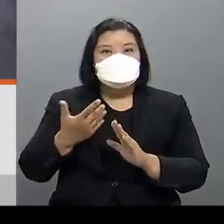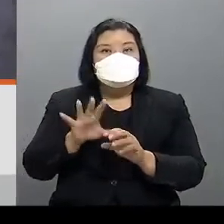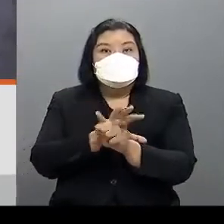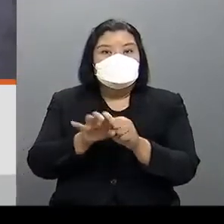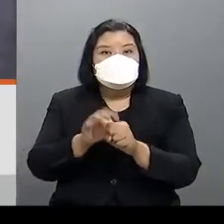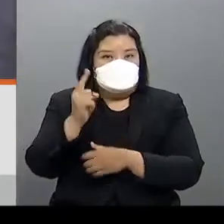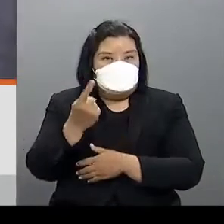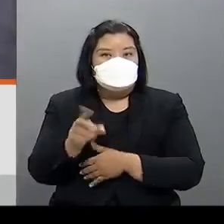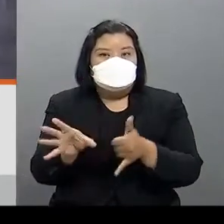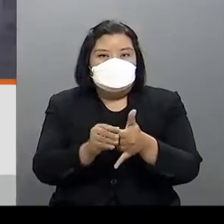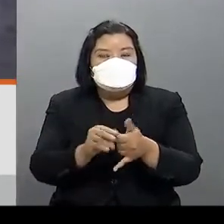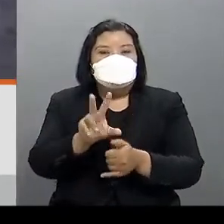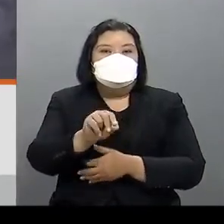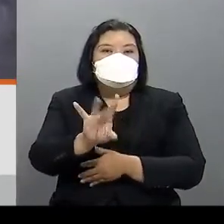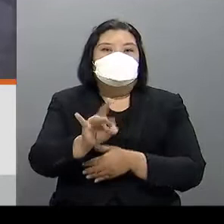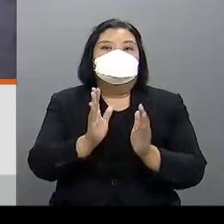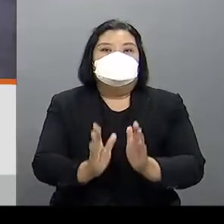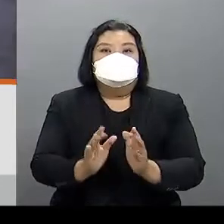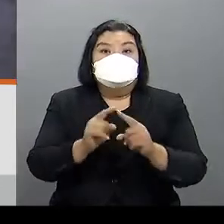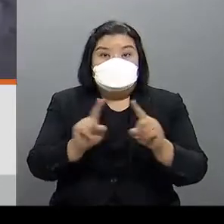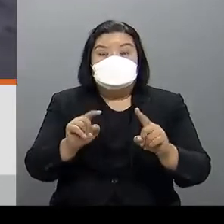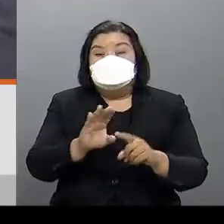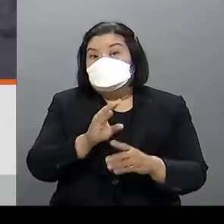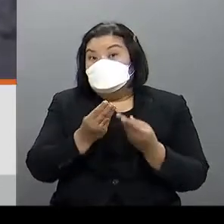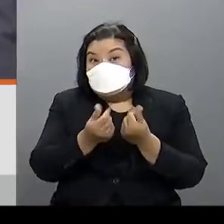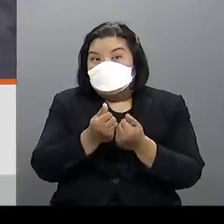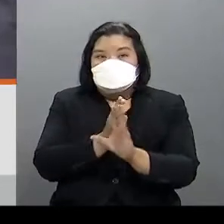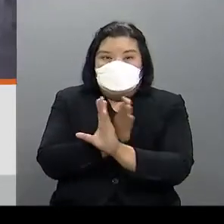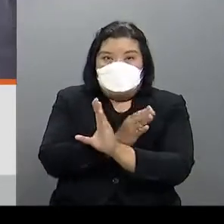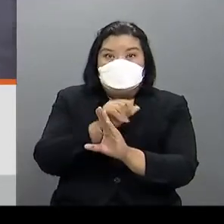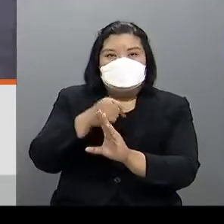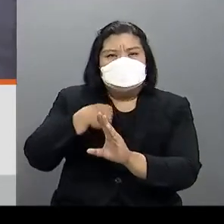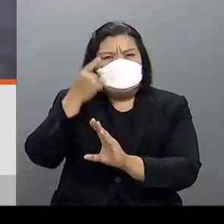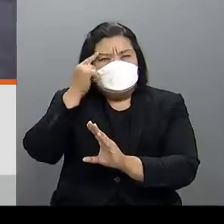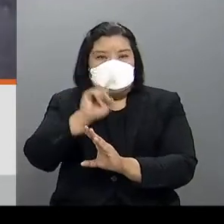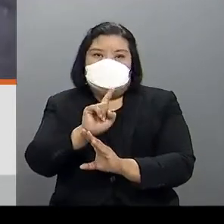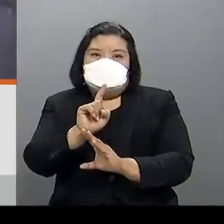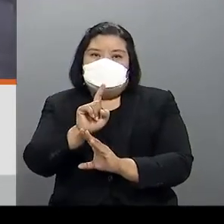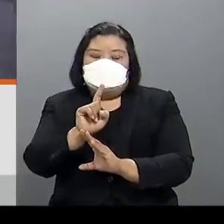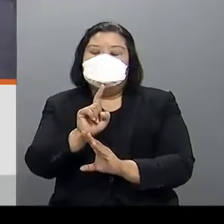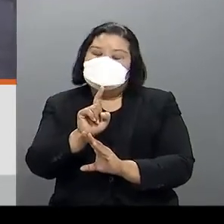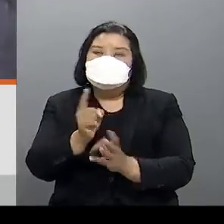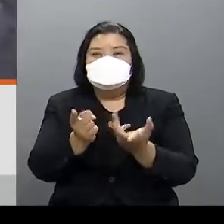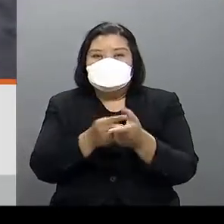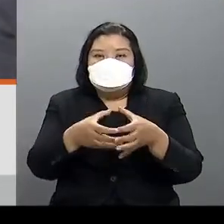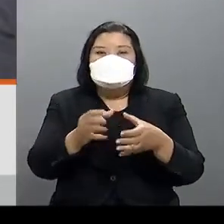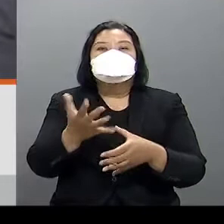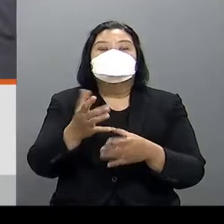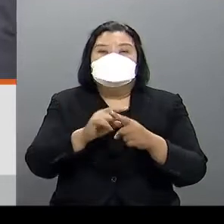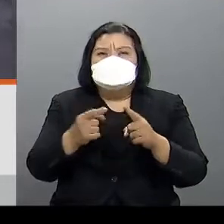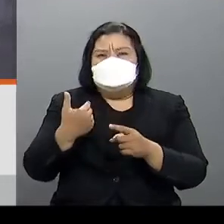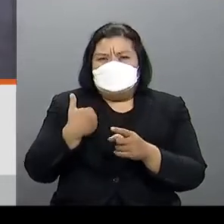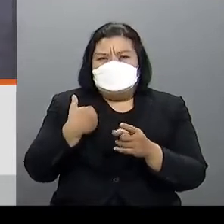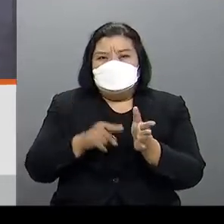ครับแต่ถ้าเทียบกับตัวเลขก่อนหน้านี้สถานการณ์ก็ถือว่าทรงตัวครับแต่ก็พบการระบาดเป็นกลุ่มก้อนเพิ่มมากขึ้นอย่